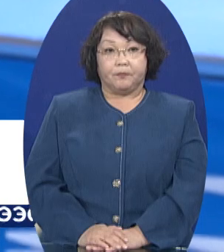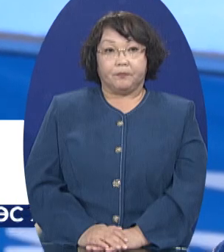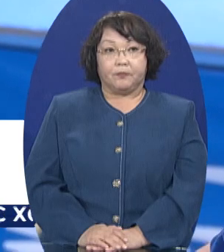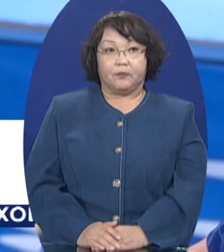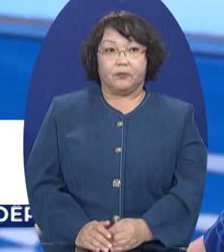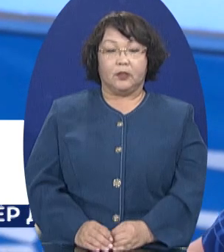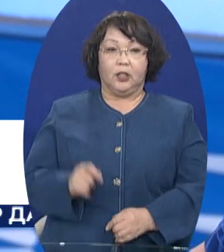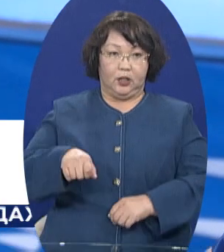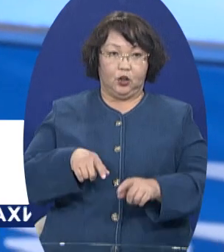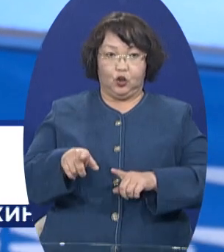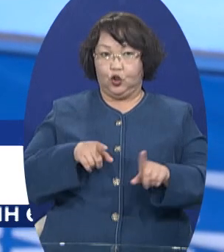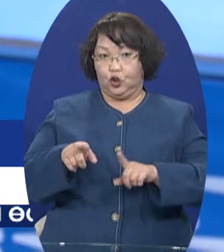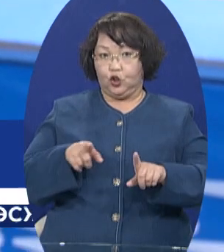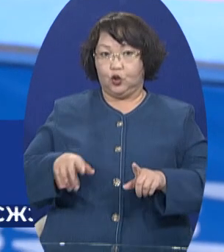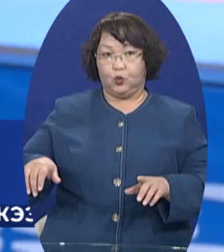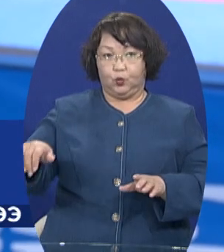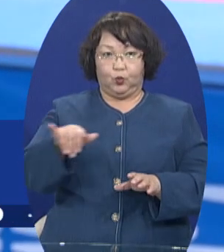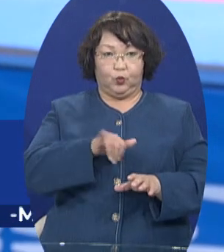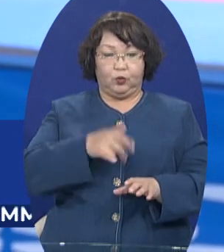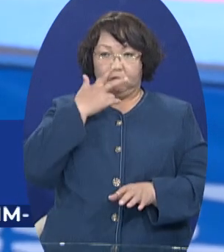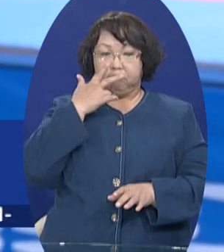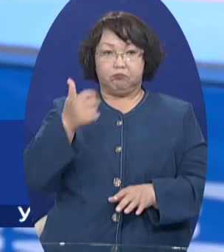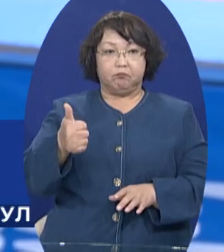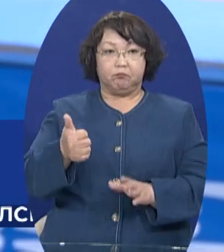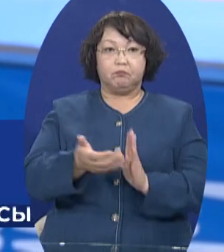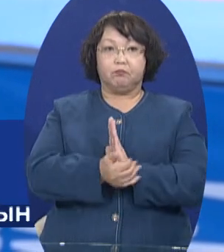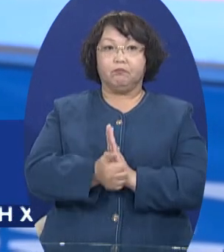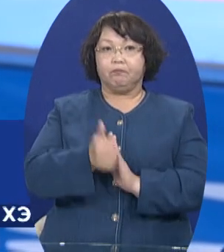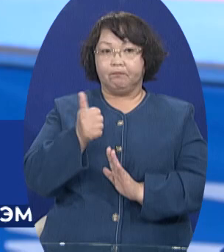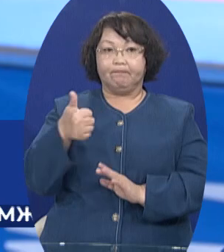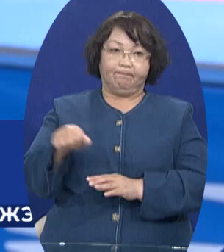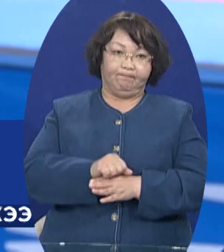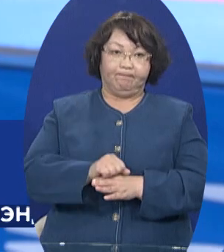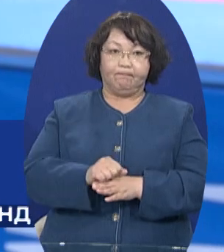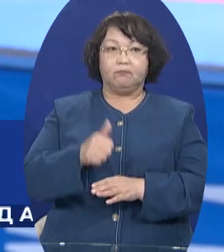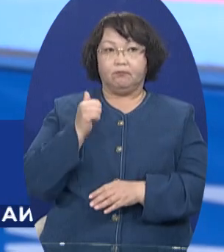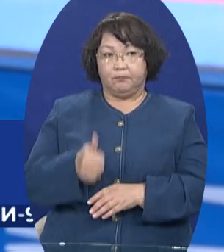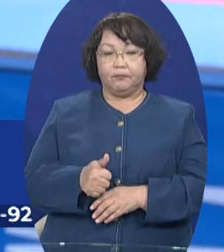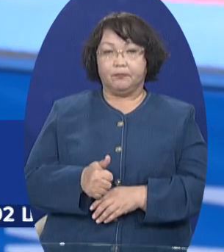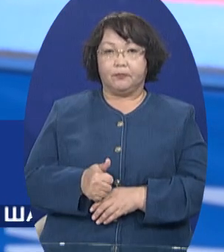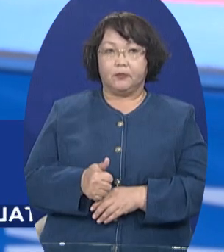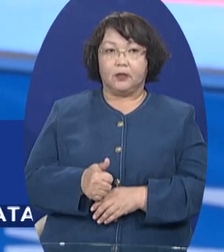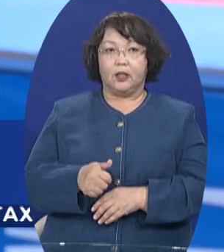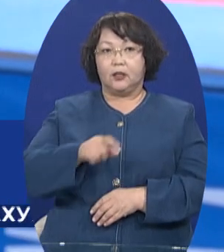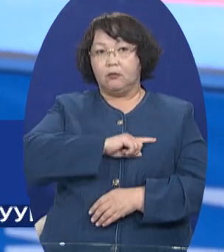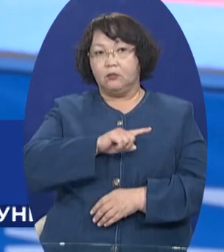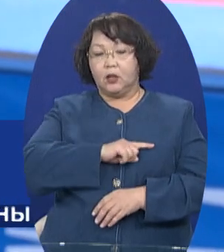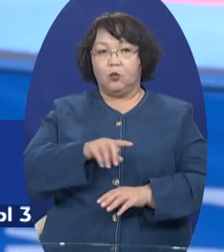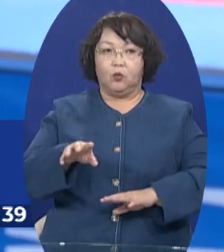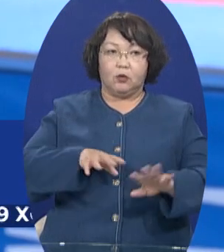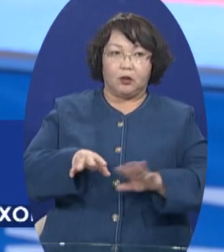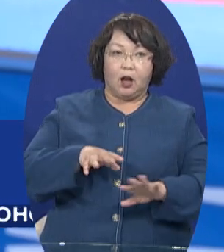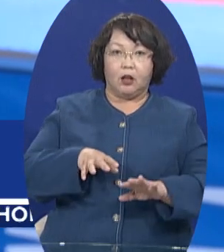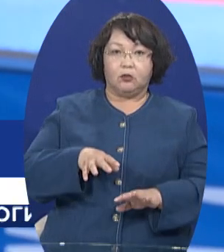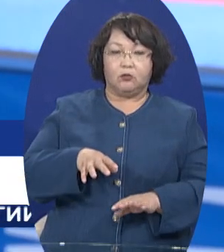А энэ өрсөлдөгч орнууд маань бас нэлээ мундаг чадвартай байна. Сайн бэлдэж ирсэн байна. Ойрд нөгөө тэмцээний уралдаанууд ойрд